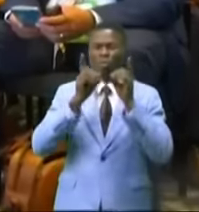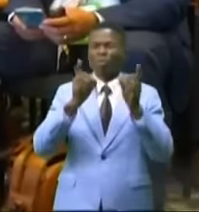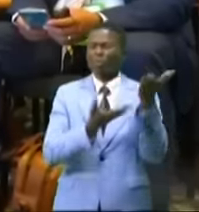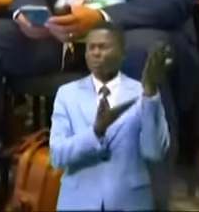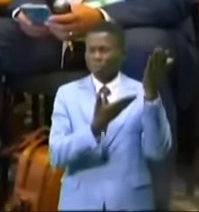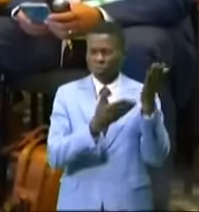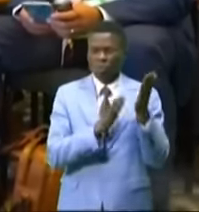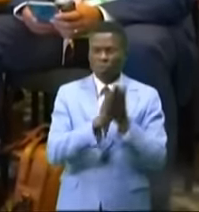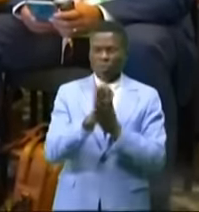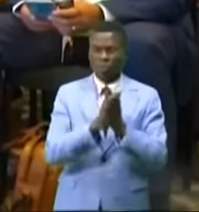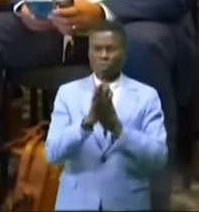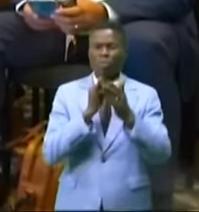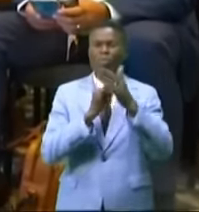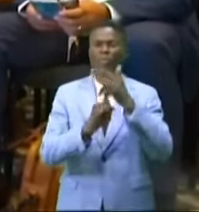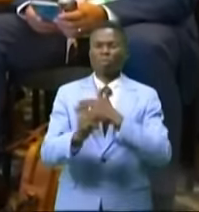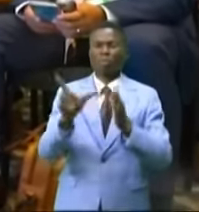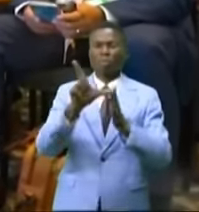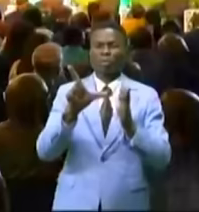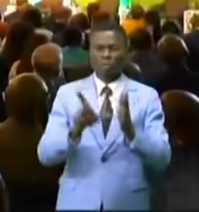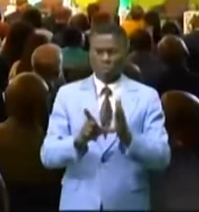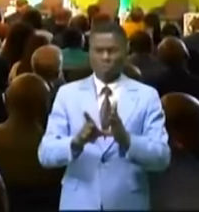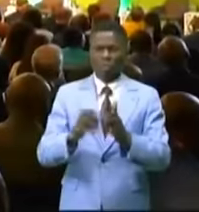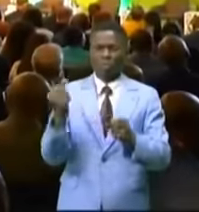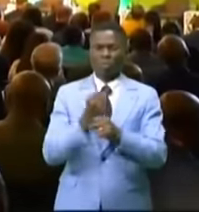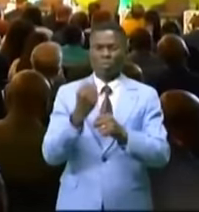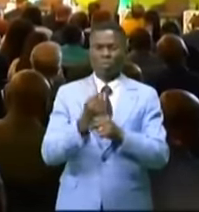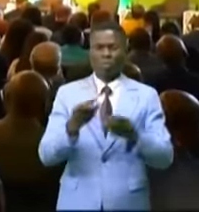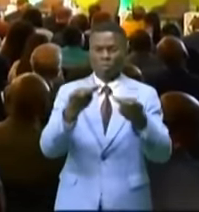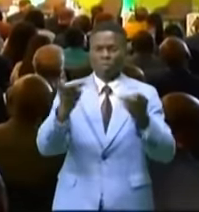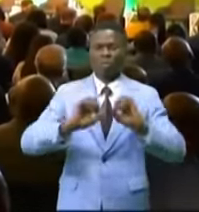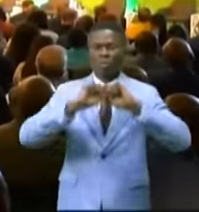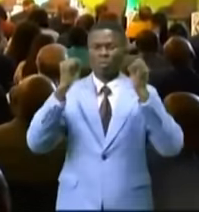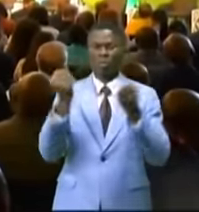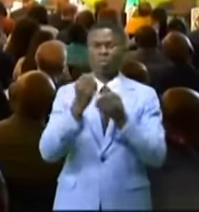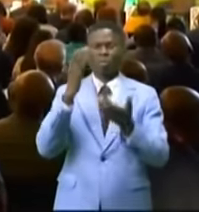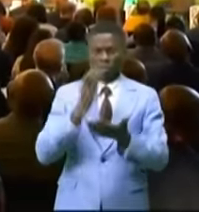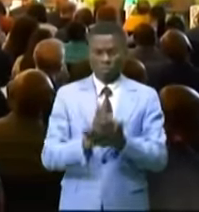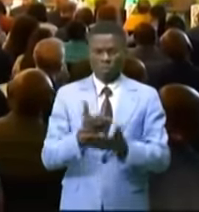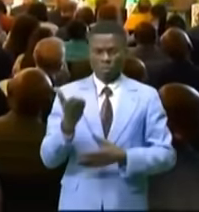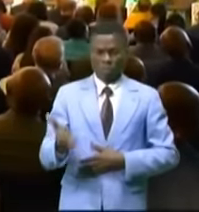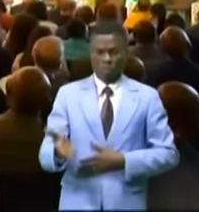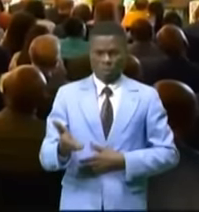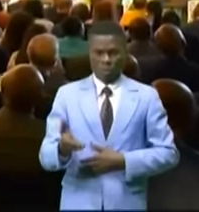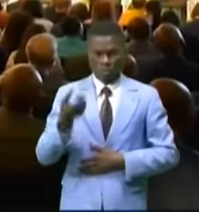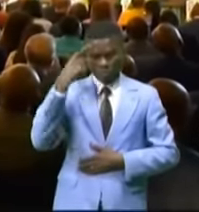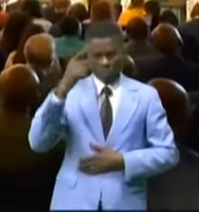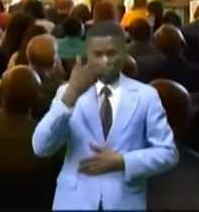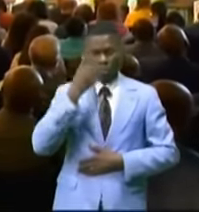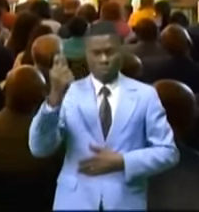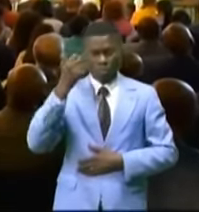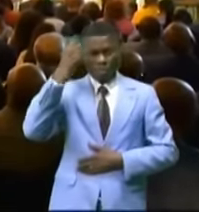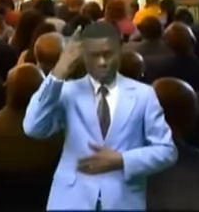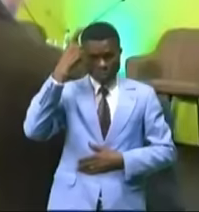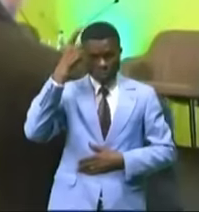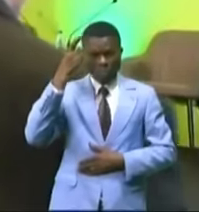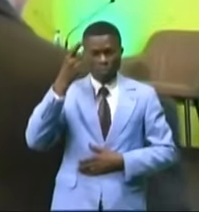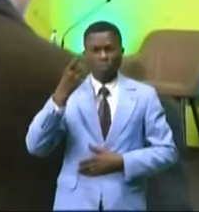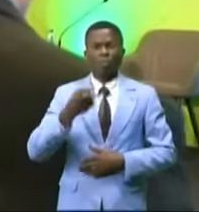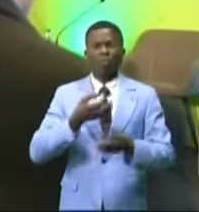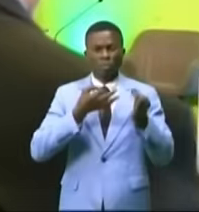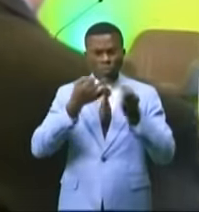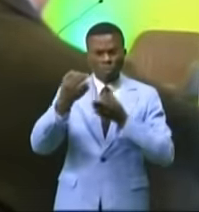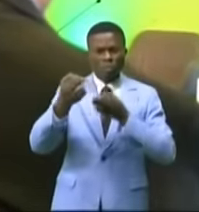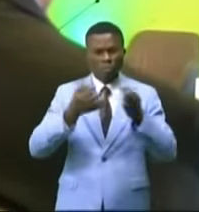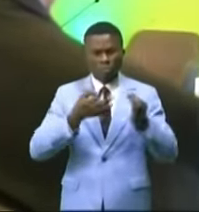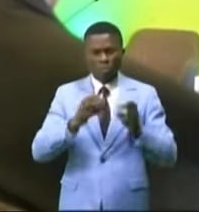l'application intégrale de la loi sur la sous-traitance à l'intention des sociétés principales. Pour une meilleure compréhension, il a fait usage